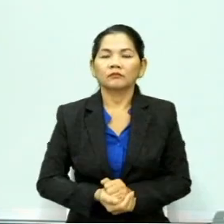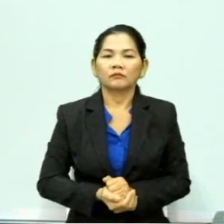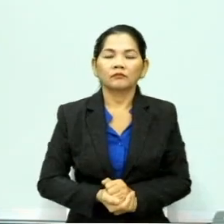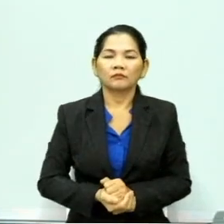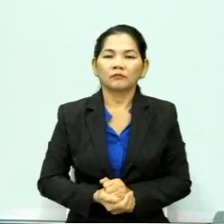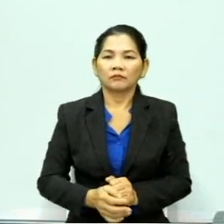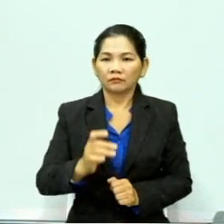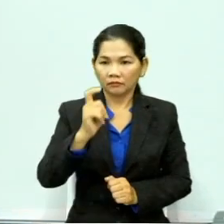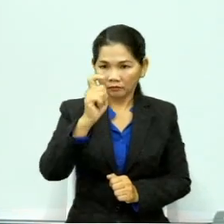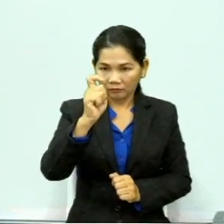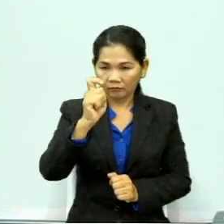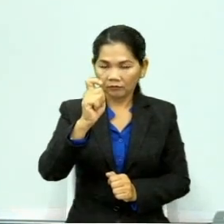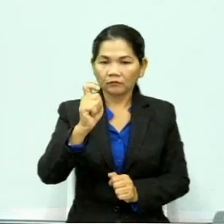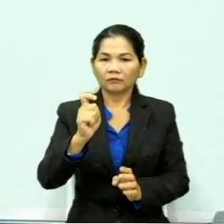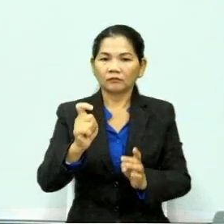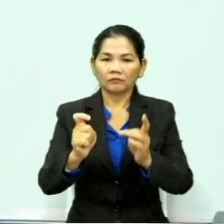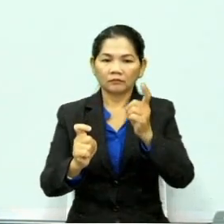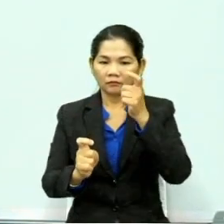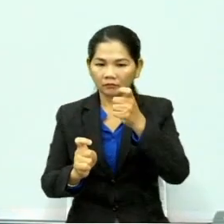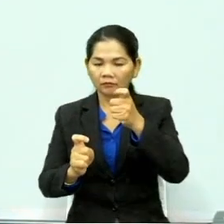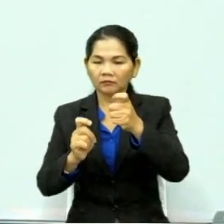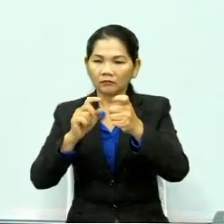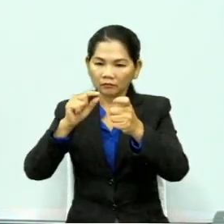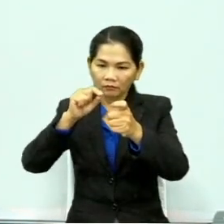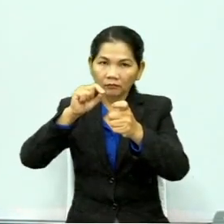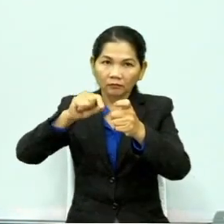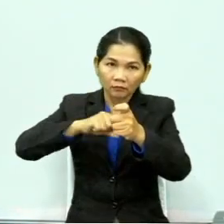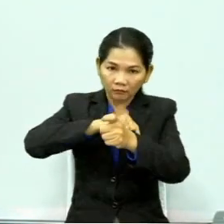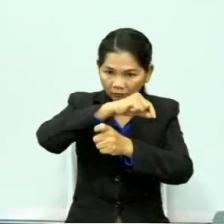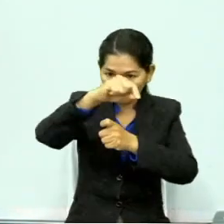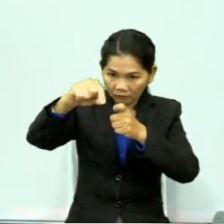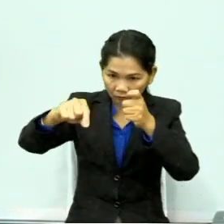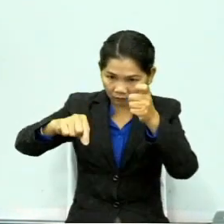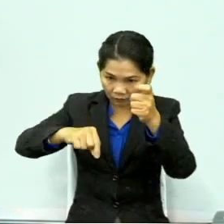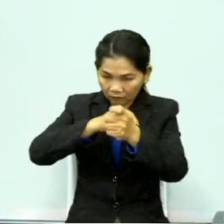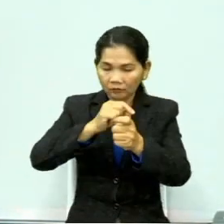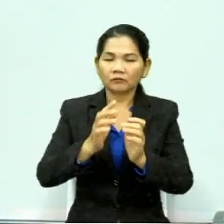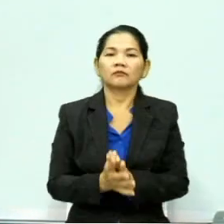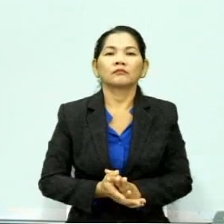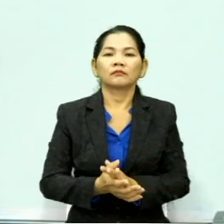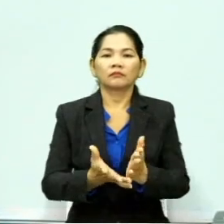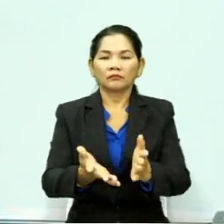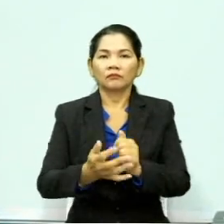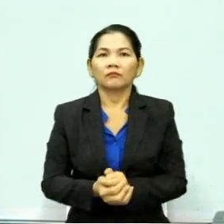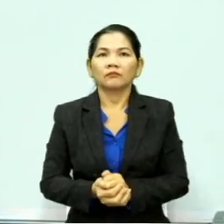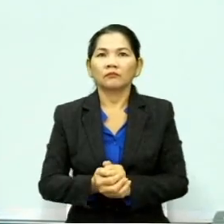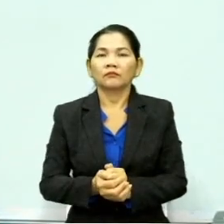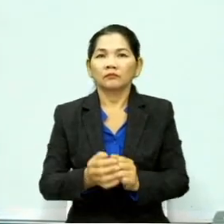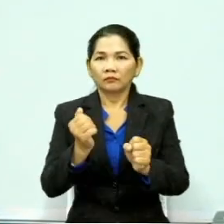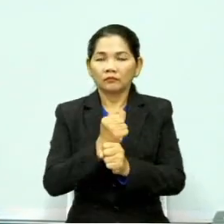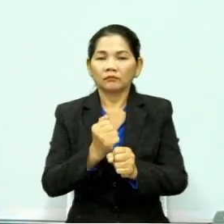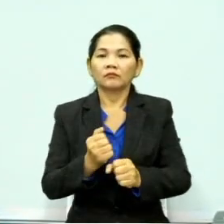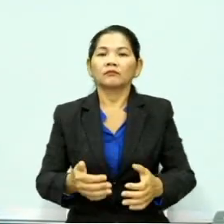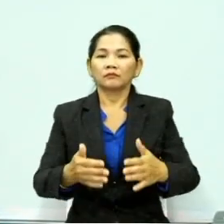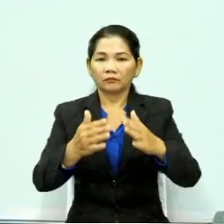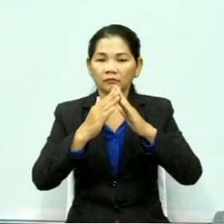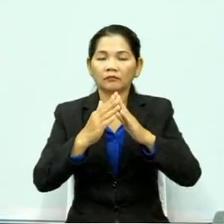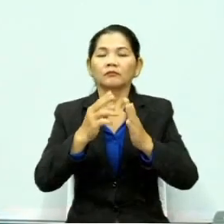vinh ở số khó mình chắc hay con chà chắc con mơ vinh nè ta nè cổ thua ở việc cao tự chí ấy